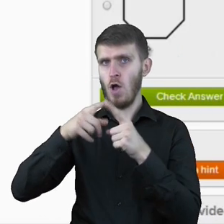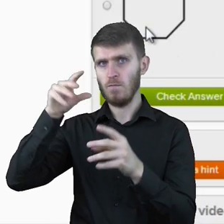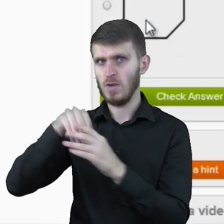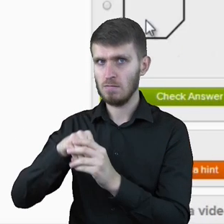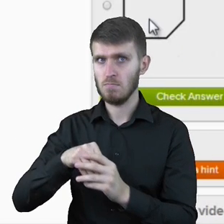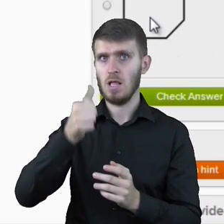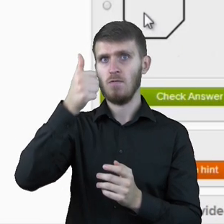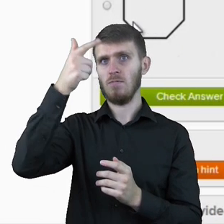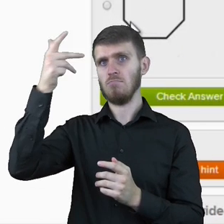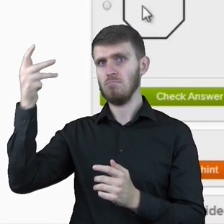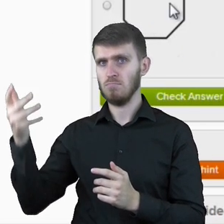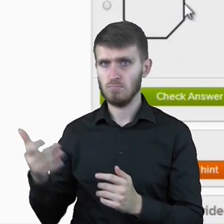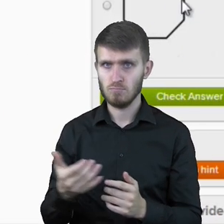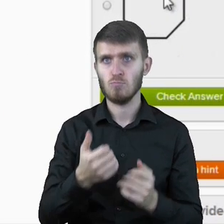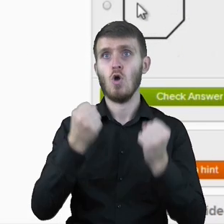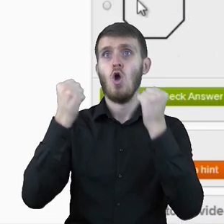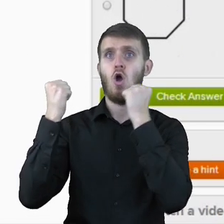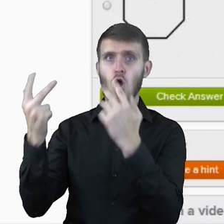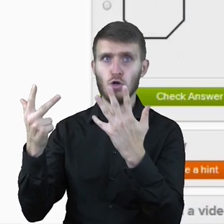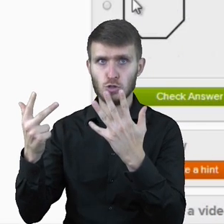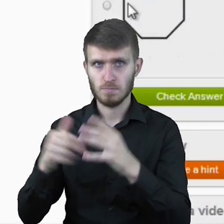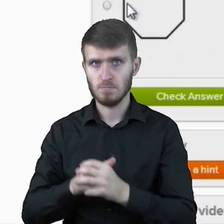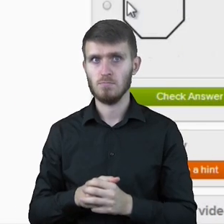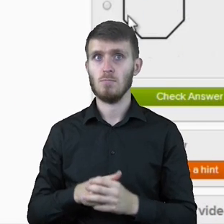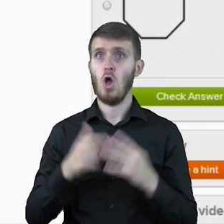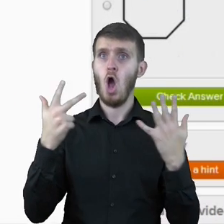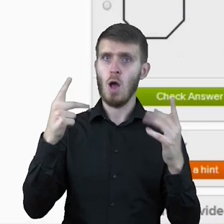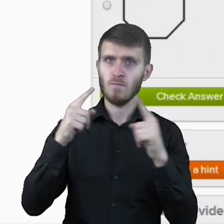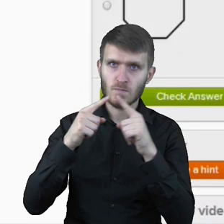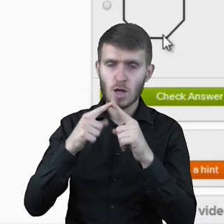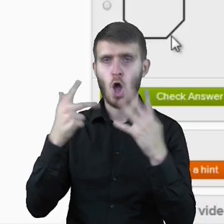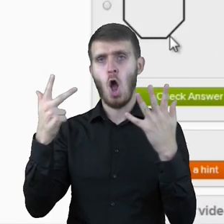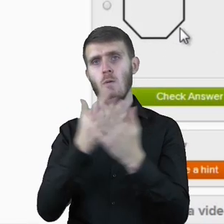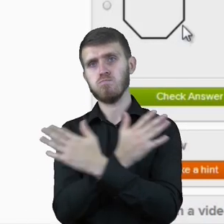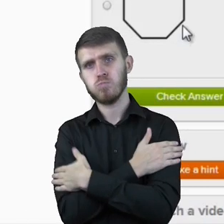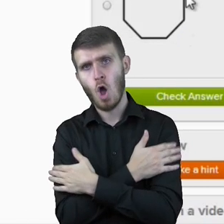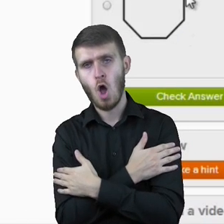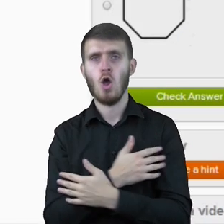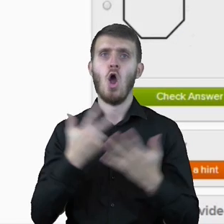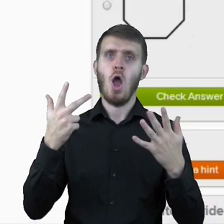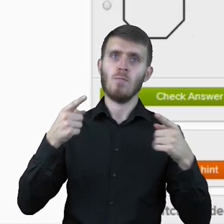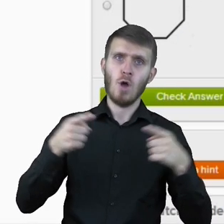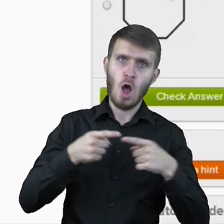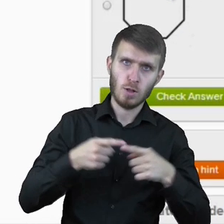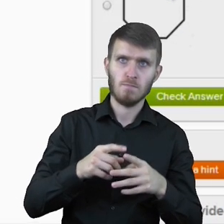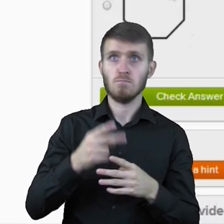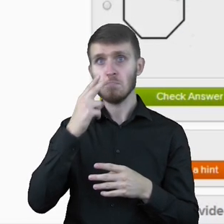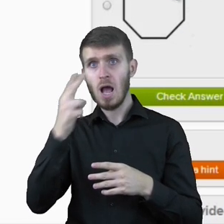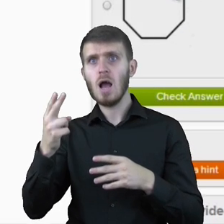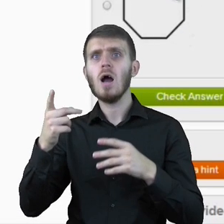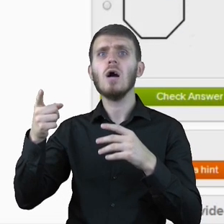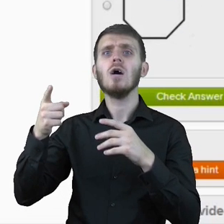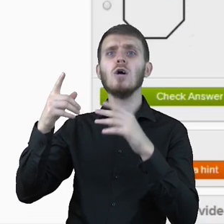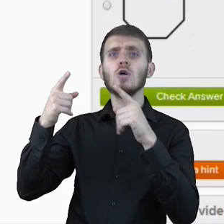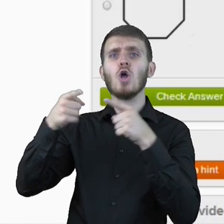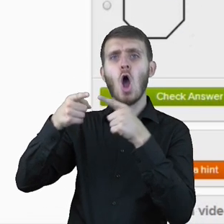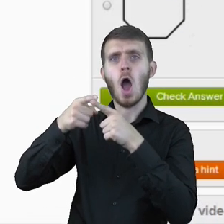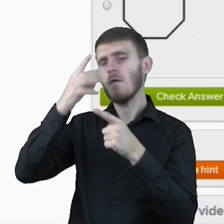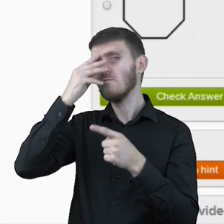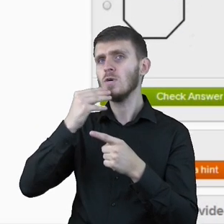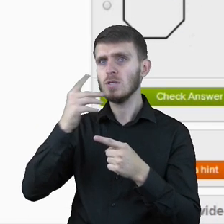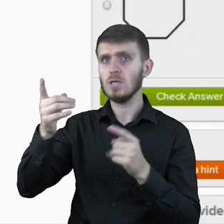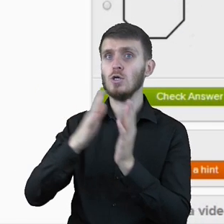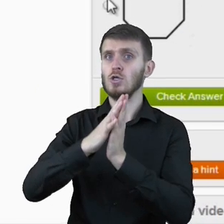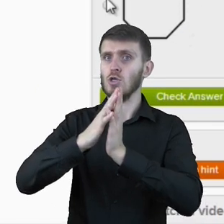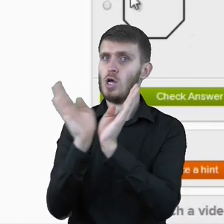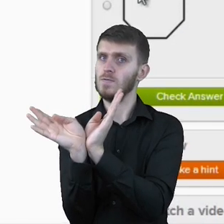przykład. Tutaj mamy ośmiokąt. Jeden, dwa, trzy, cztery, pięć, sześć, siedem, osiem wierzchołków, osiem boków i